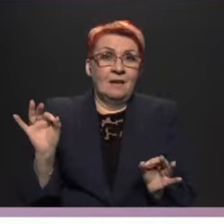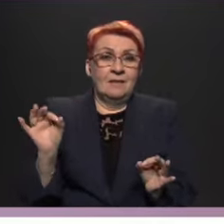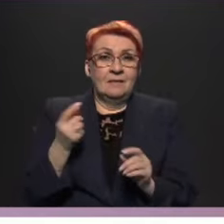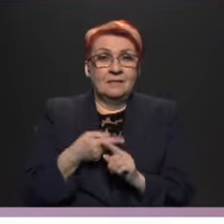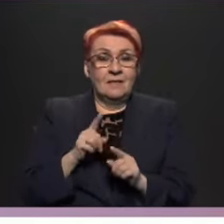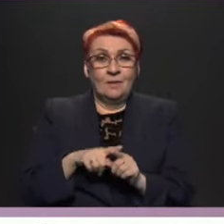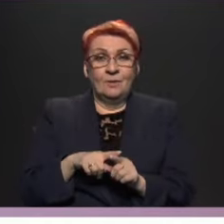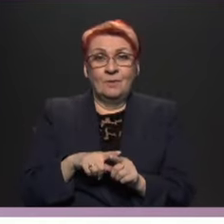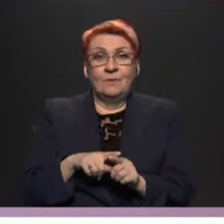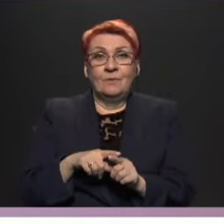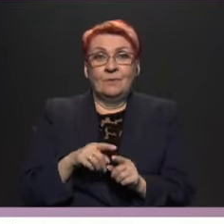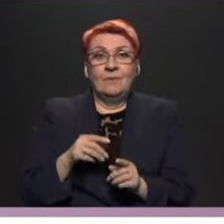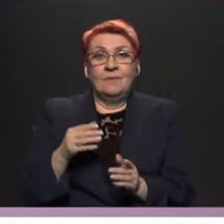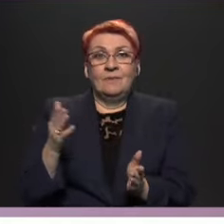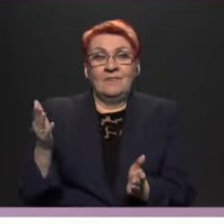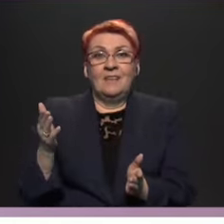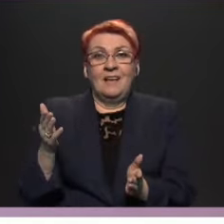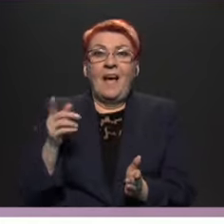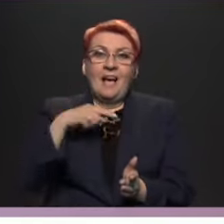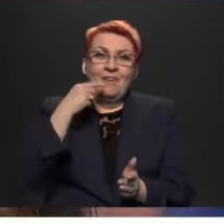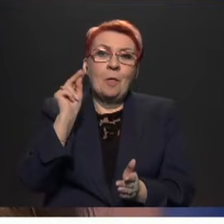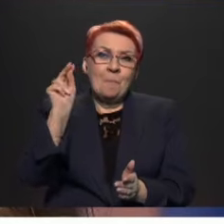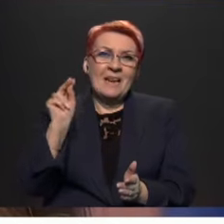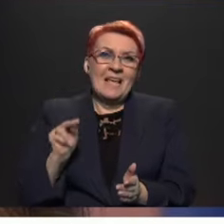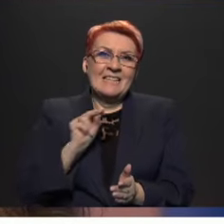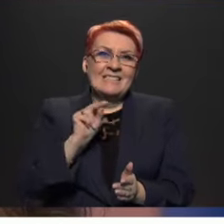как говорят, перекрестил свою дорогу, то есть, ну,